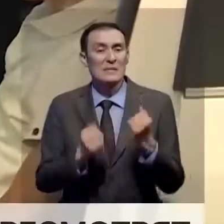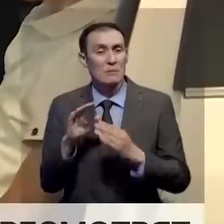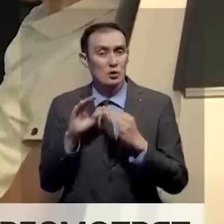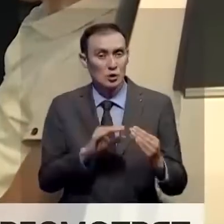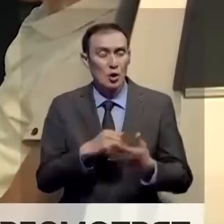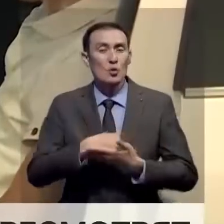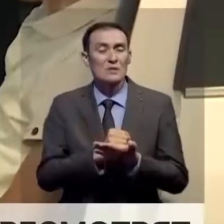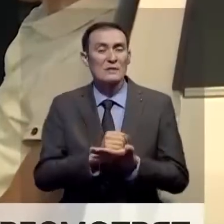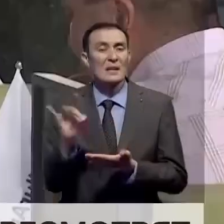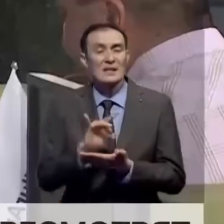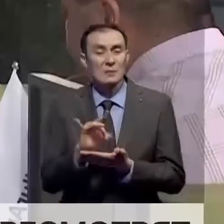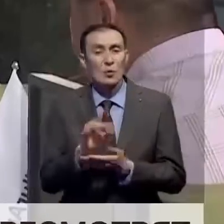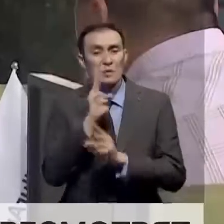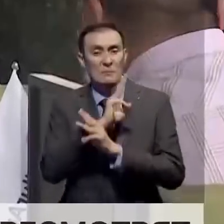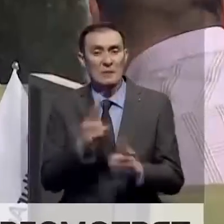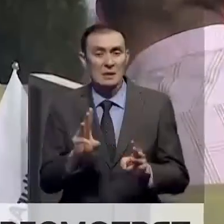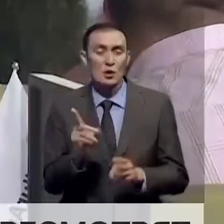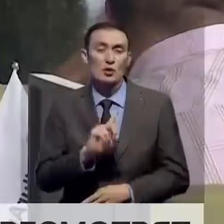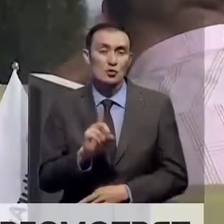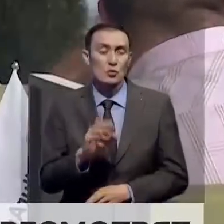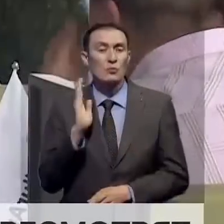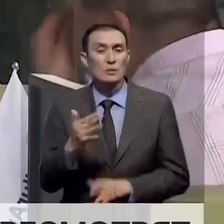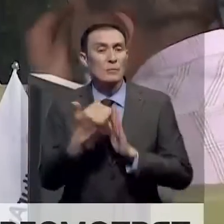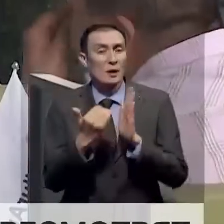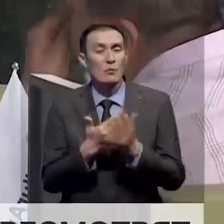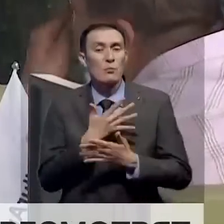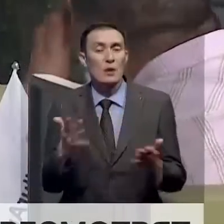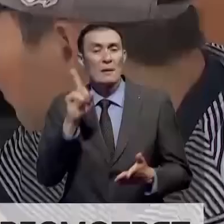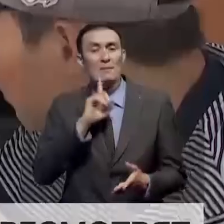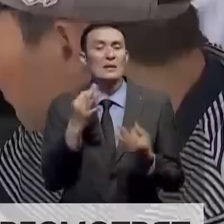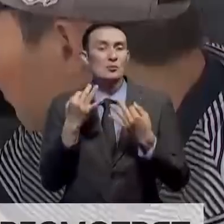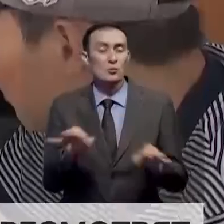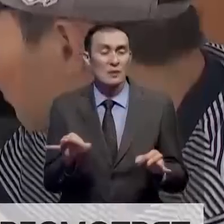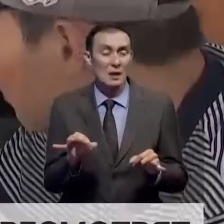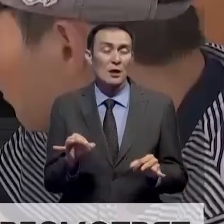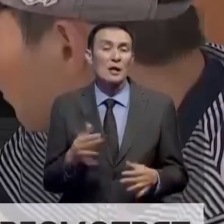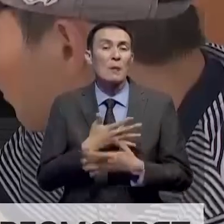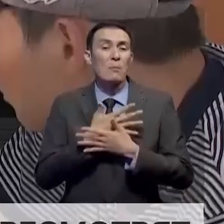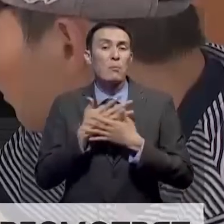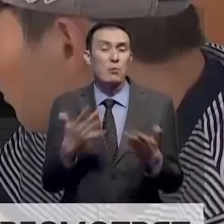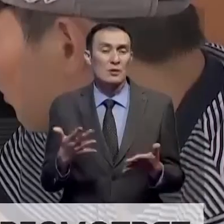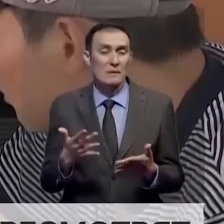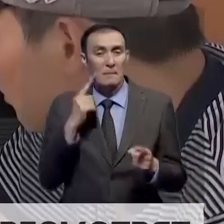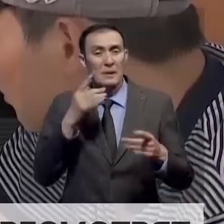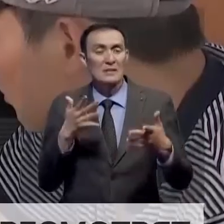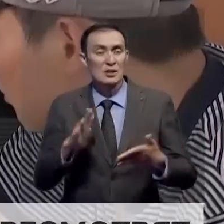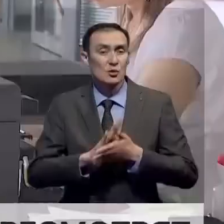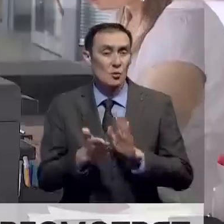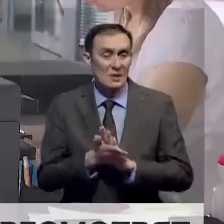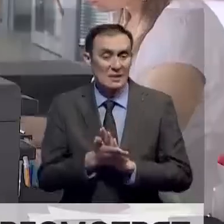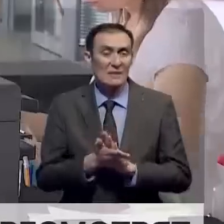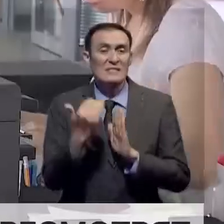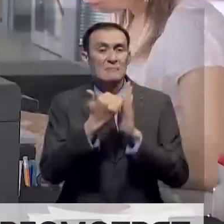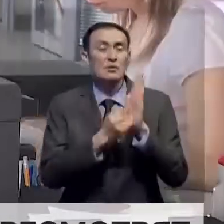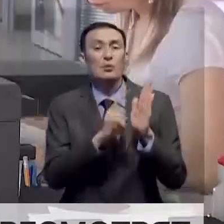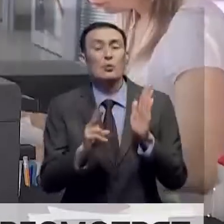стоимости машины и установить порог по заработной плате, чтобы сделать программу более доступной. Для еще а более прозрачные картины,